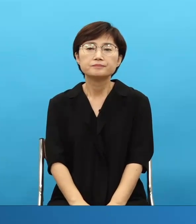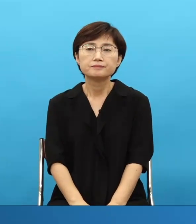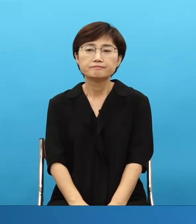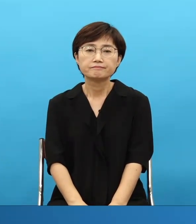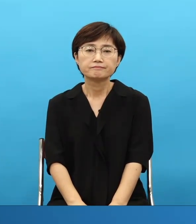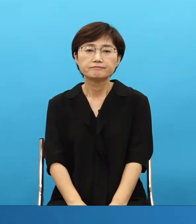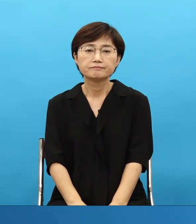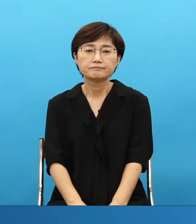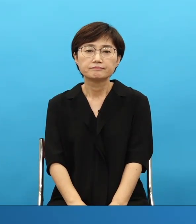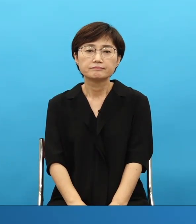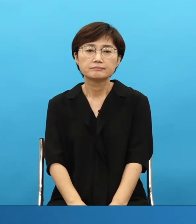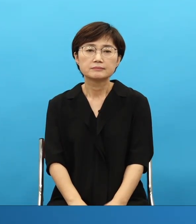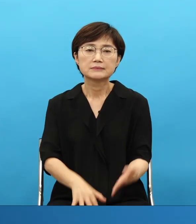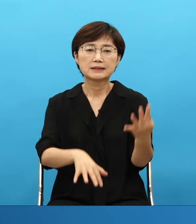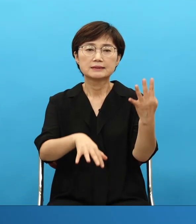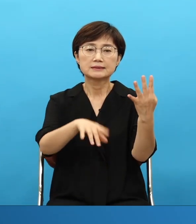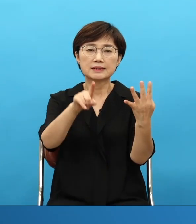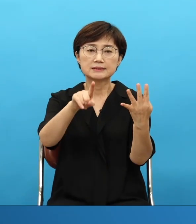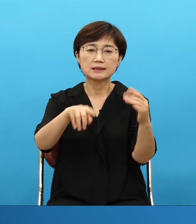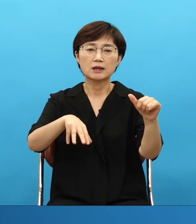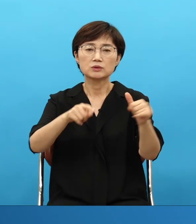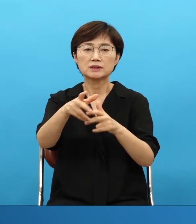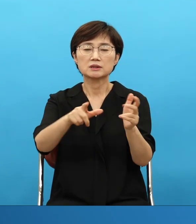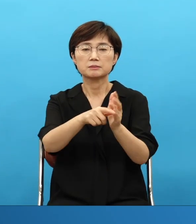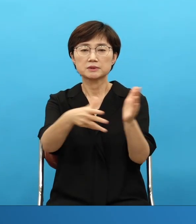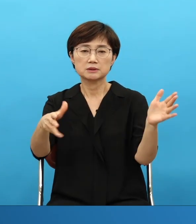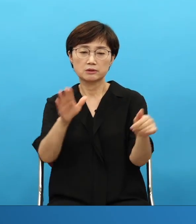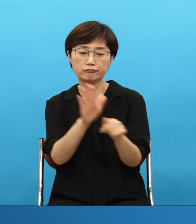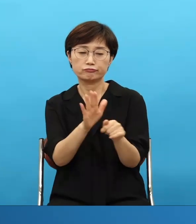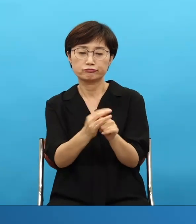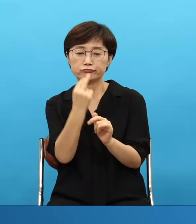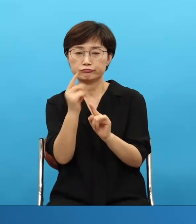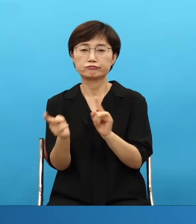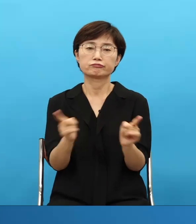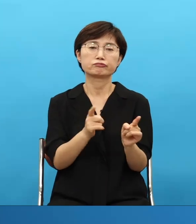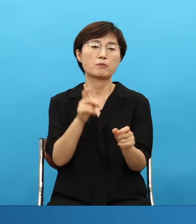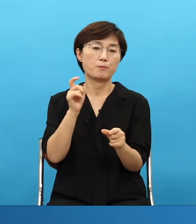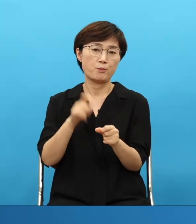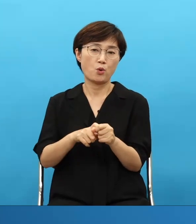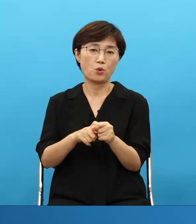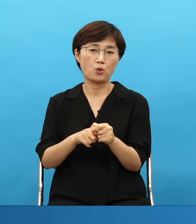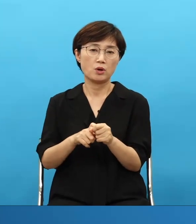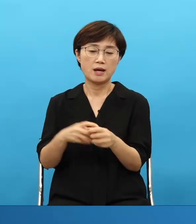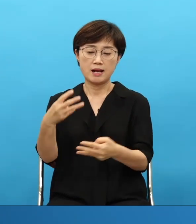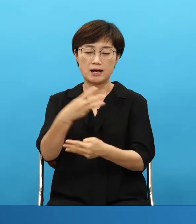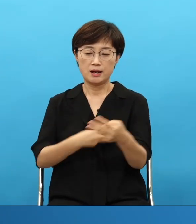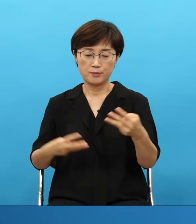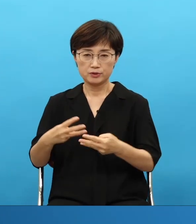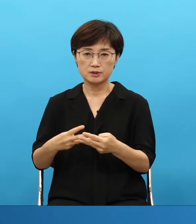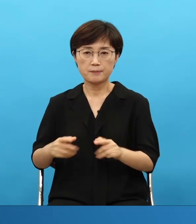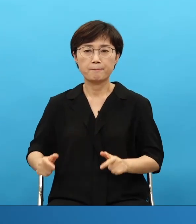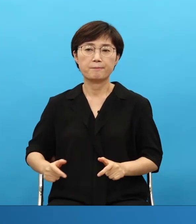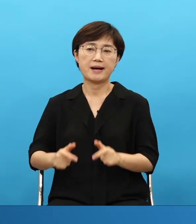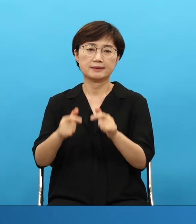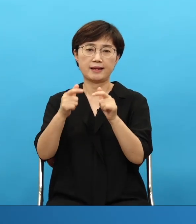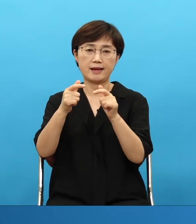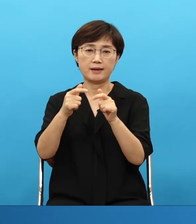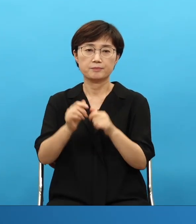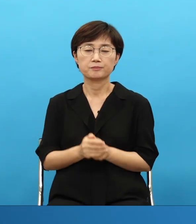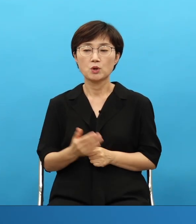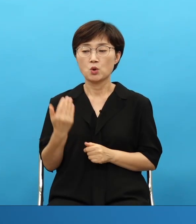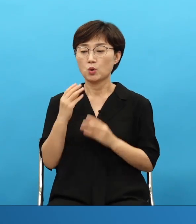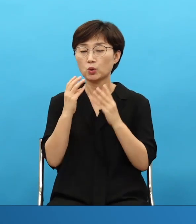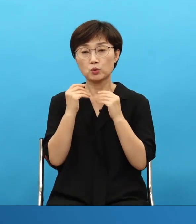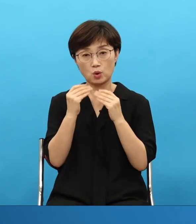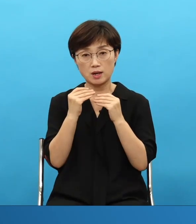다가올 4차, 5차 산업시대를 살릴 각 분야의 탑랩런트를 찾아 세우는 망대운동. 지난주 토요 핵심은 RTS